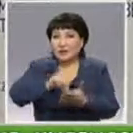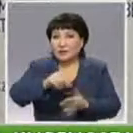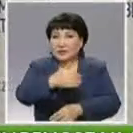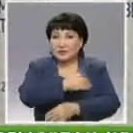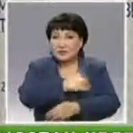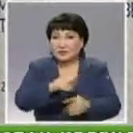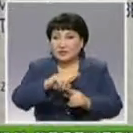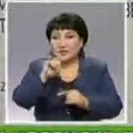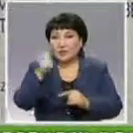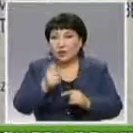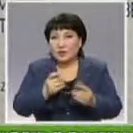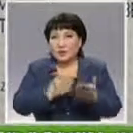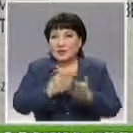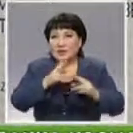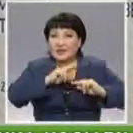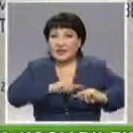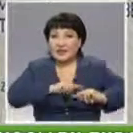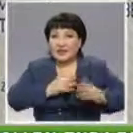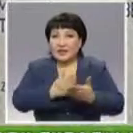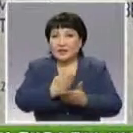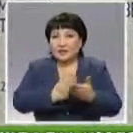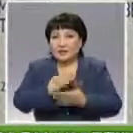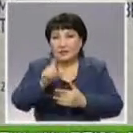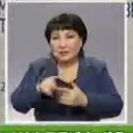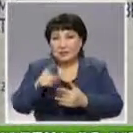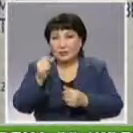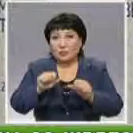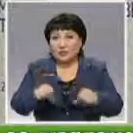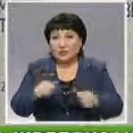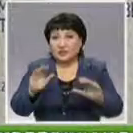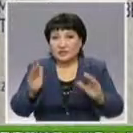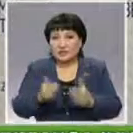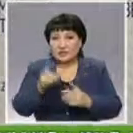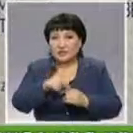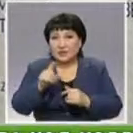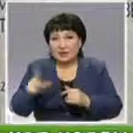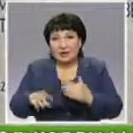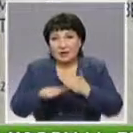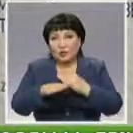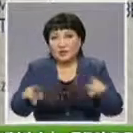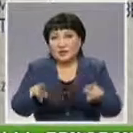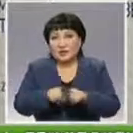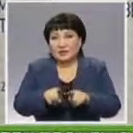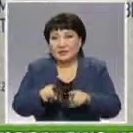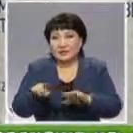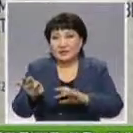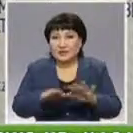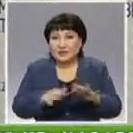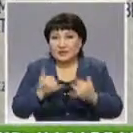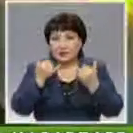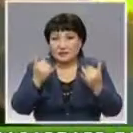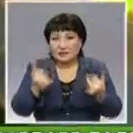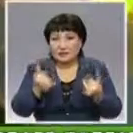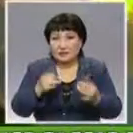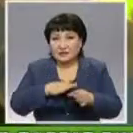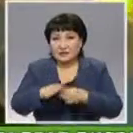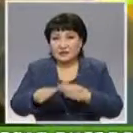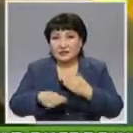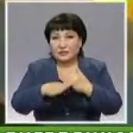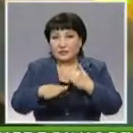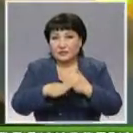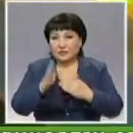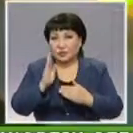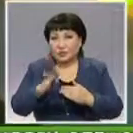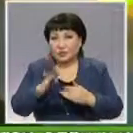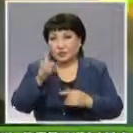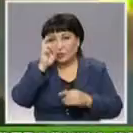соғыс және еңбек ардагері мүмкіндігі шектеулі жандарға көмек ретінде жасалынатын жобаларды іске асыруға жәрдемдесетін болады. Бұл